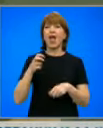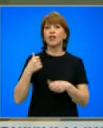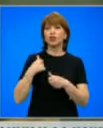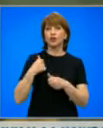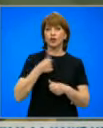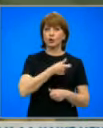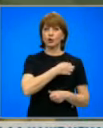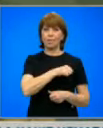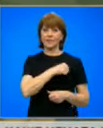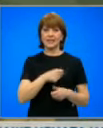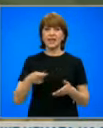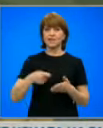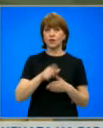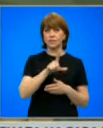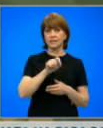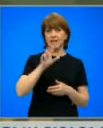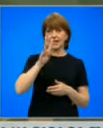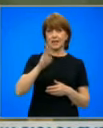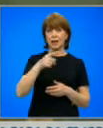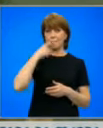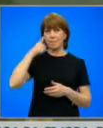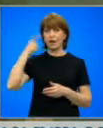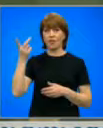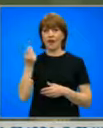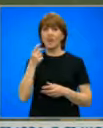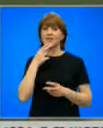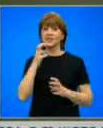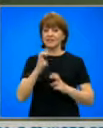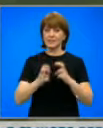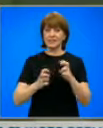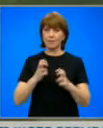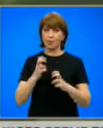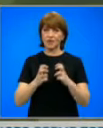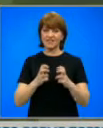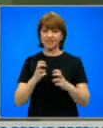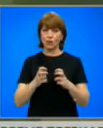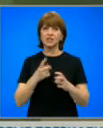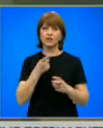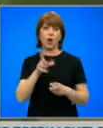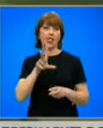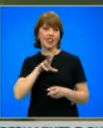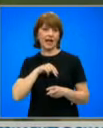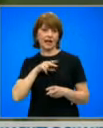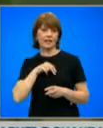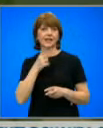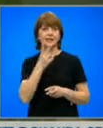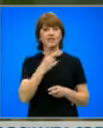над 73 милиона лева за нов производствен цех в района на Дупница, е носител на голямата награда инвеститор